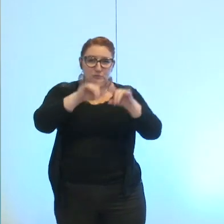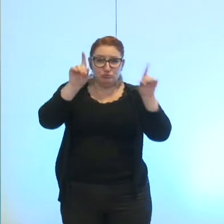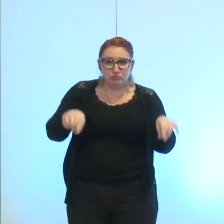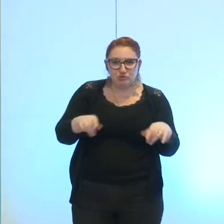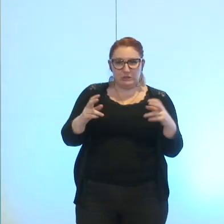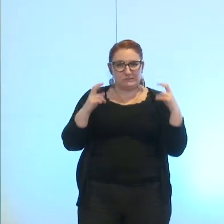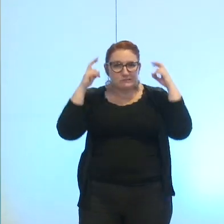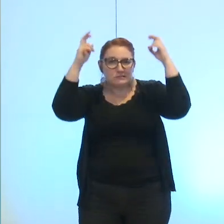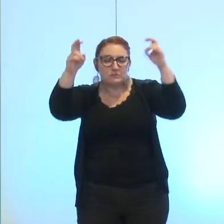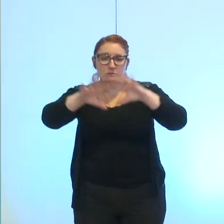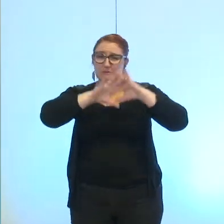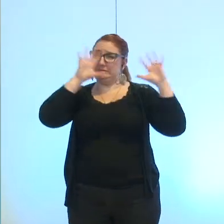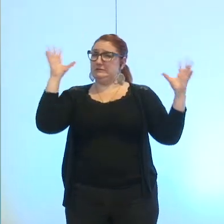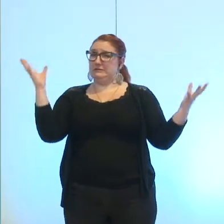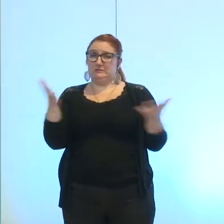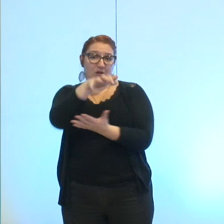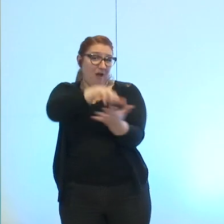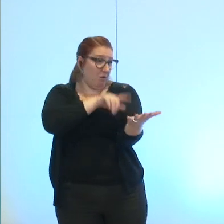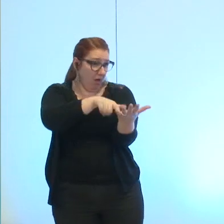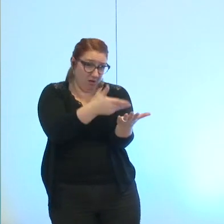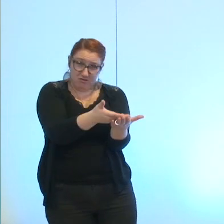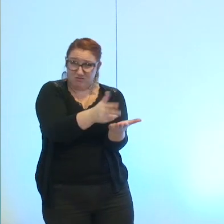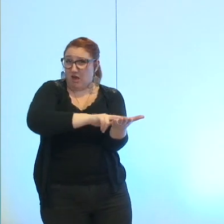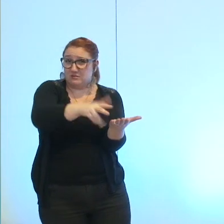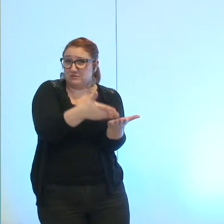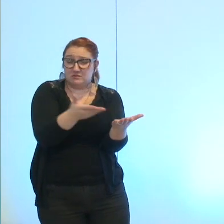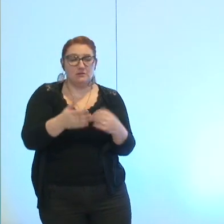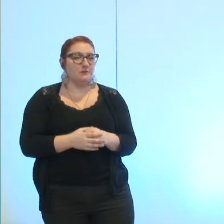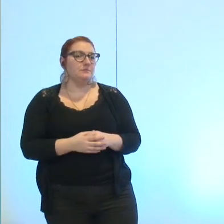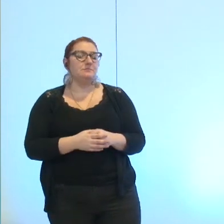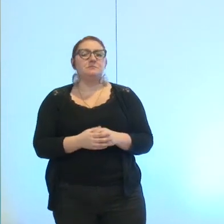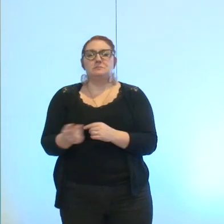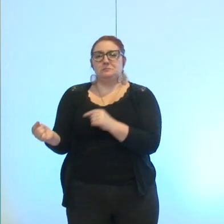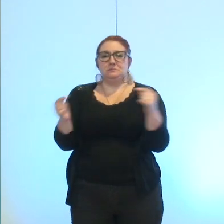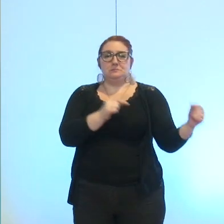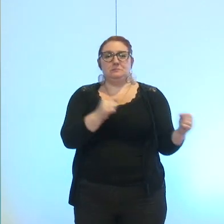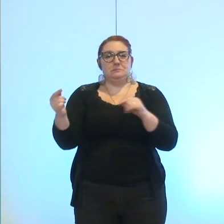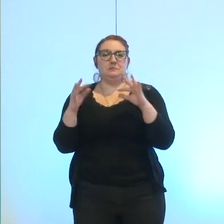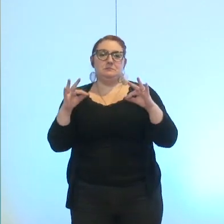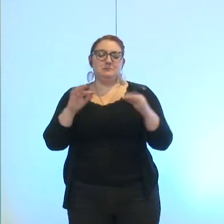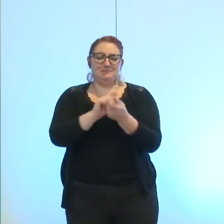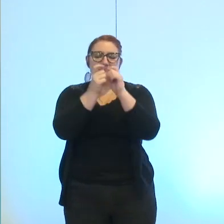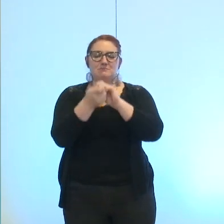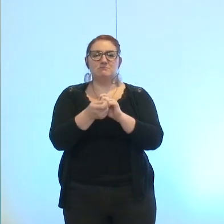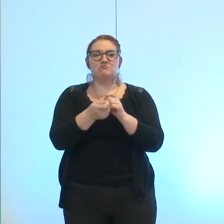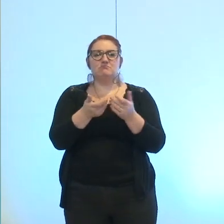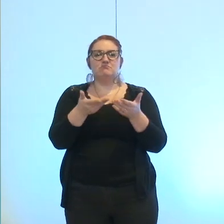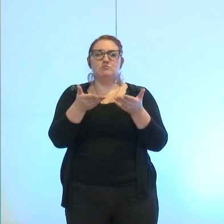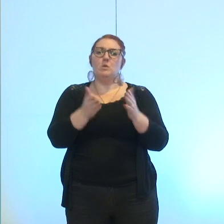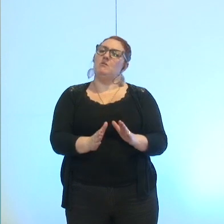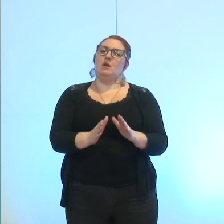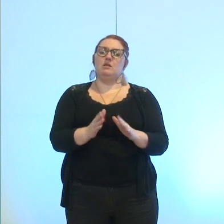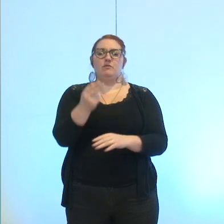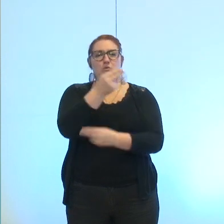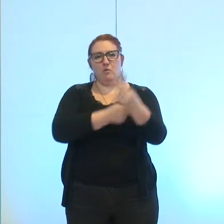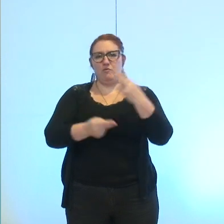chose que nous retrouvons aujourd'hui dans ce rapport au cours de nos débat sur la décision modificative de novembre j'ai annoncais un autofissement